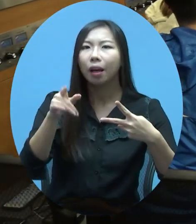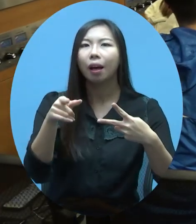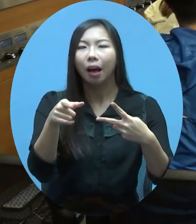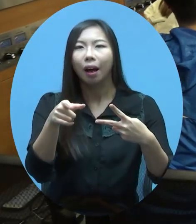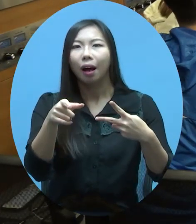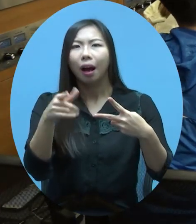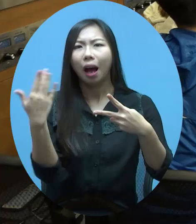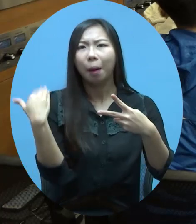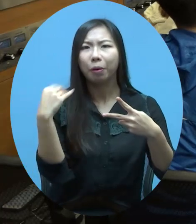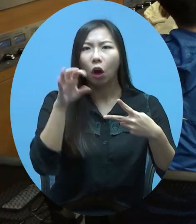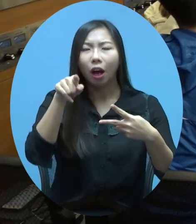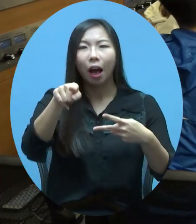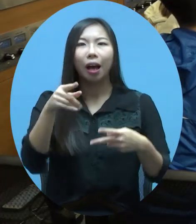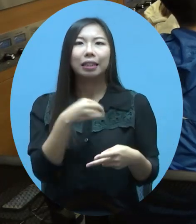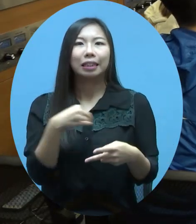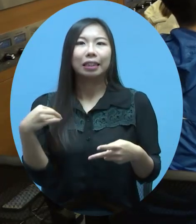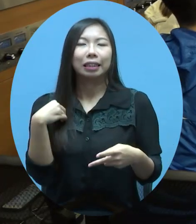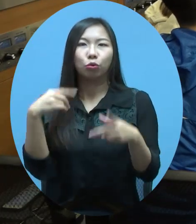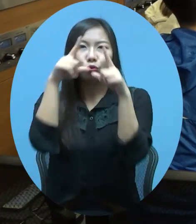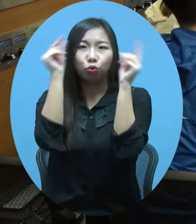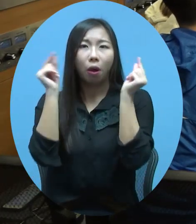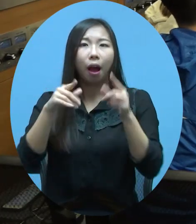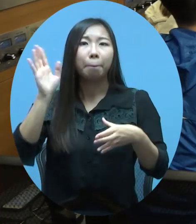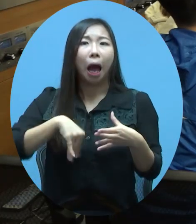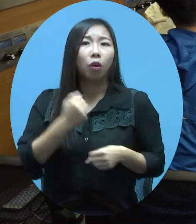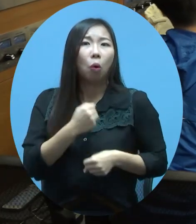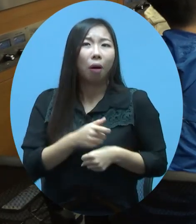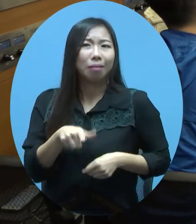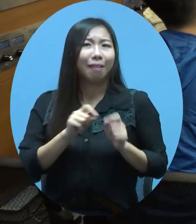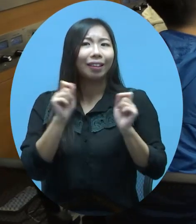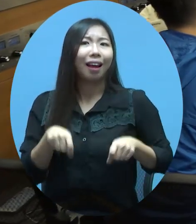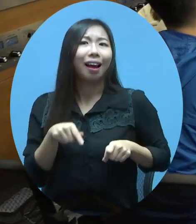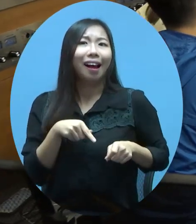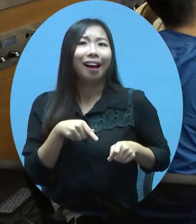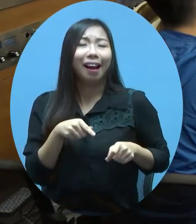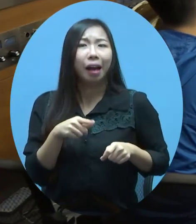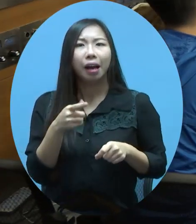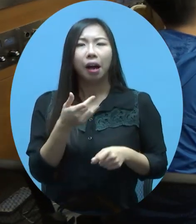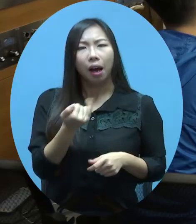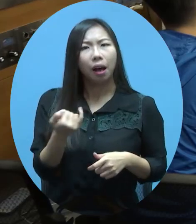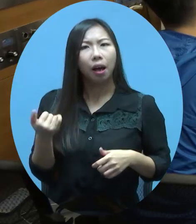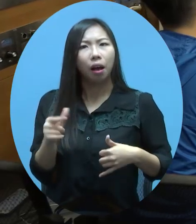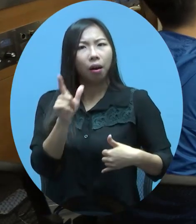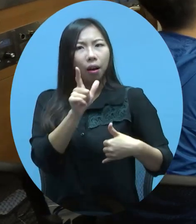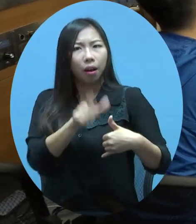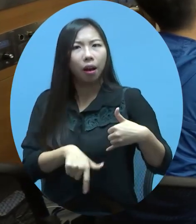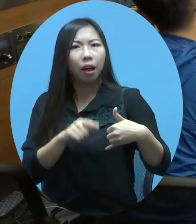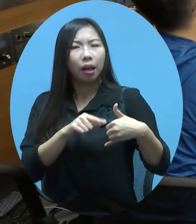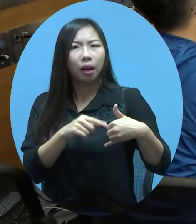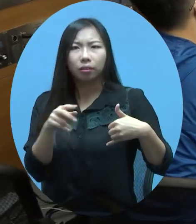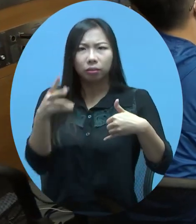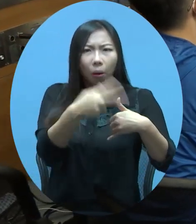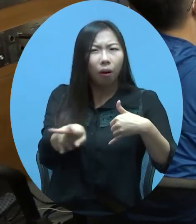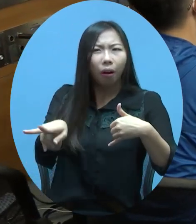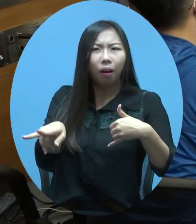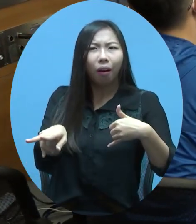個醫護罷工的問題，因為一直都說其實他們的情況就算是個別都好，他們的情況應該是一致的，